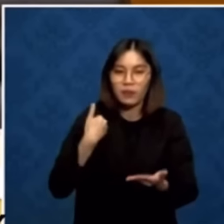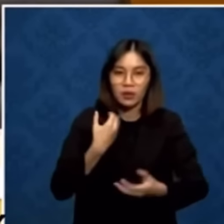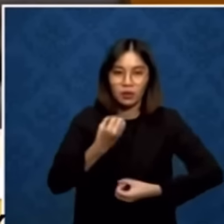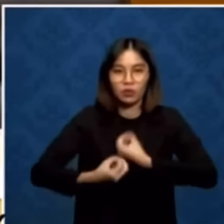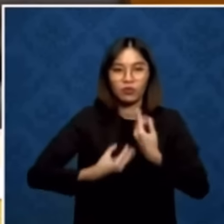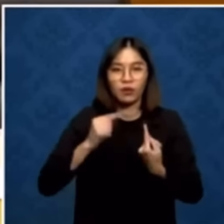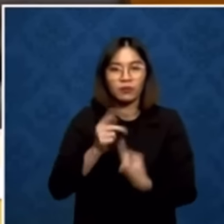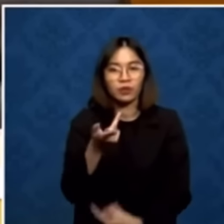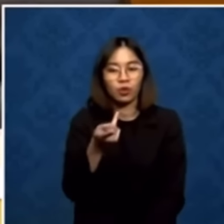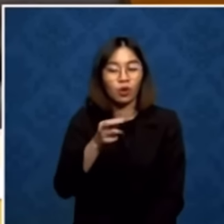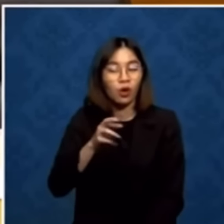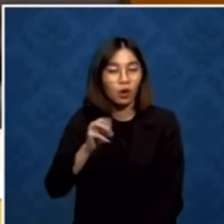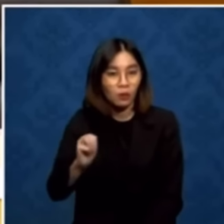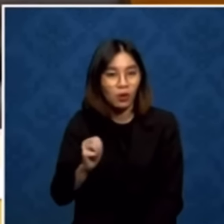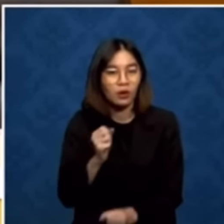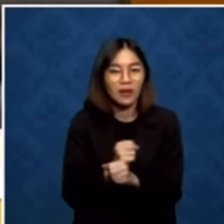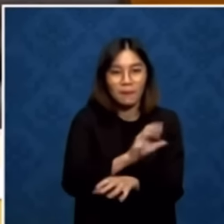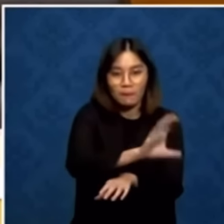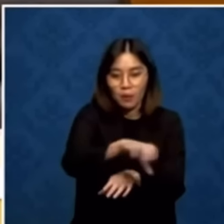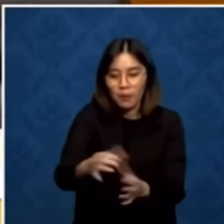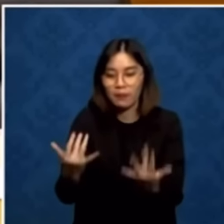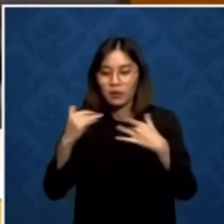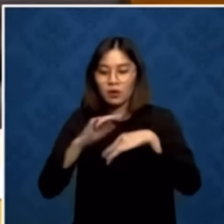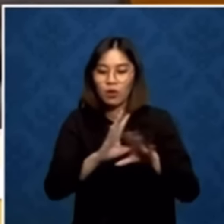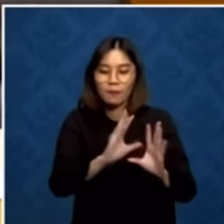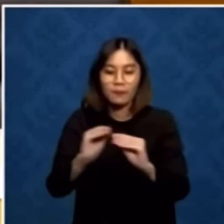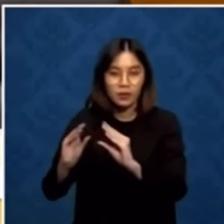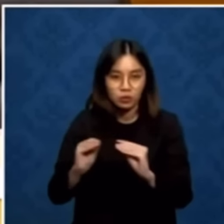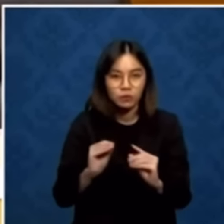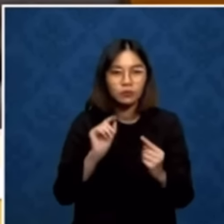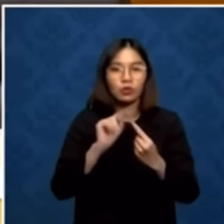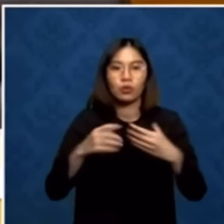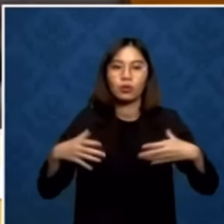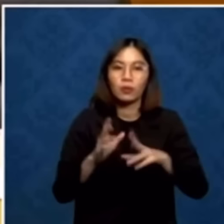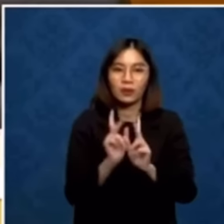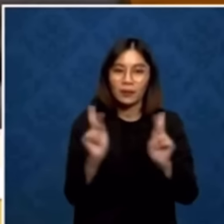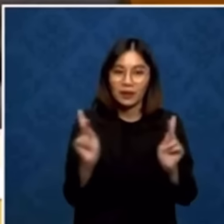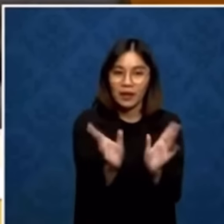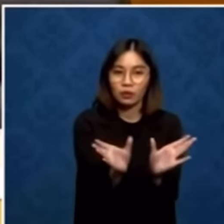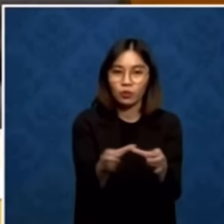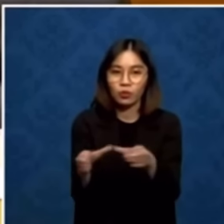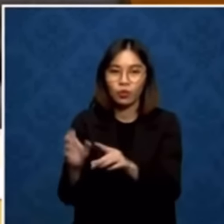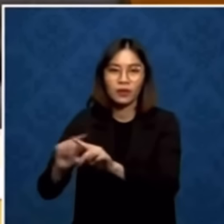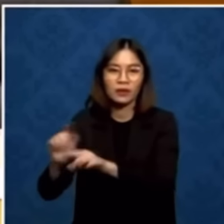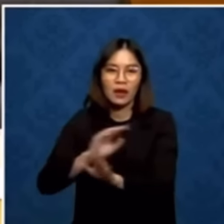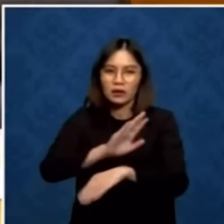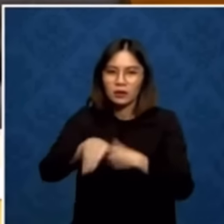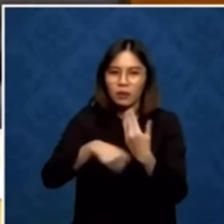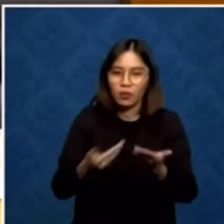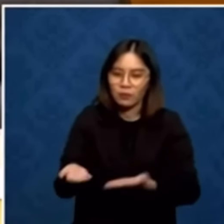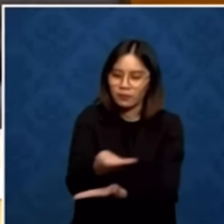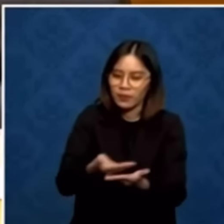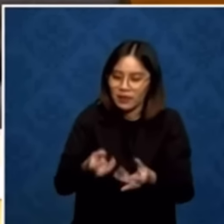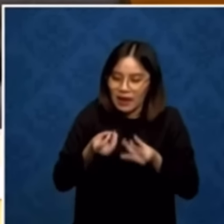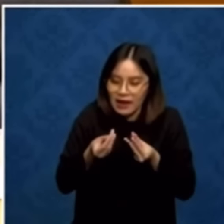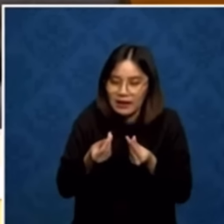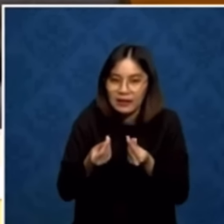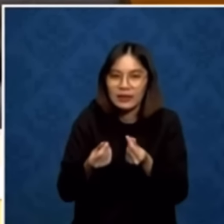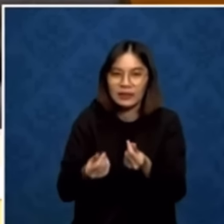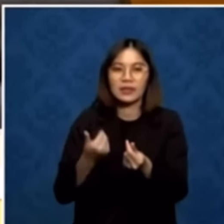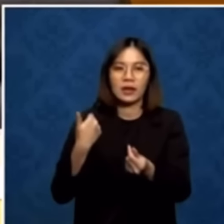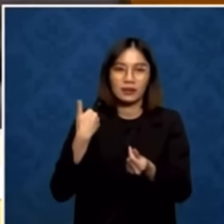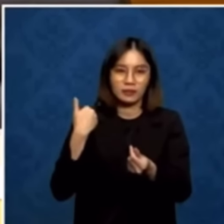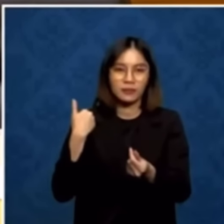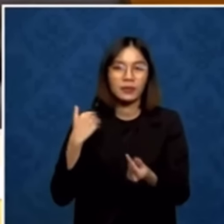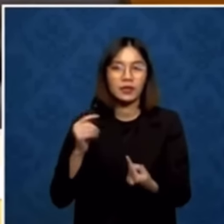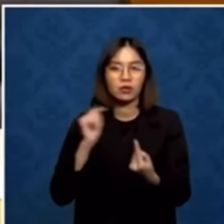ครม.หน่วยงานที่เข้าร่วมประชุมในคณะกรรมการชุดต่างๆทุกคนพิจารณากันอย่างละเอียดรอบคอบประ